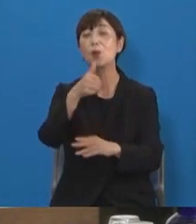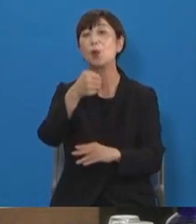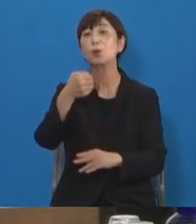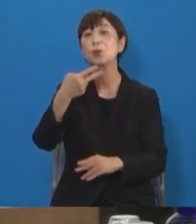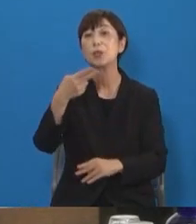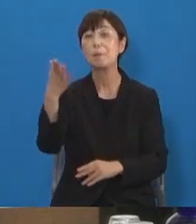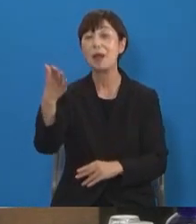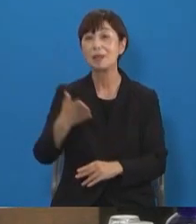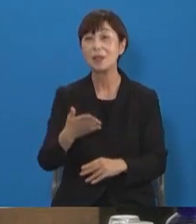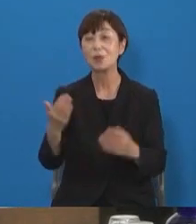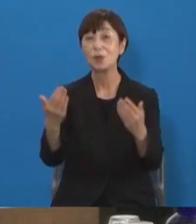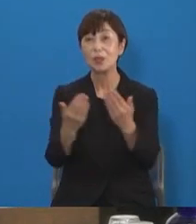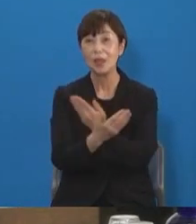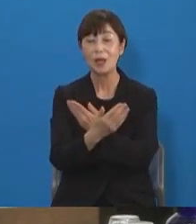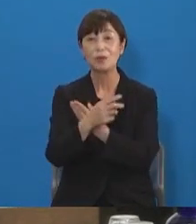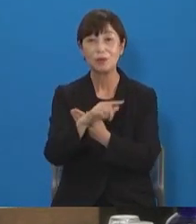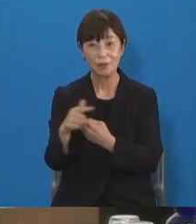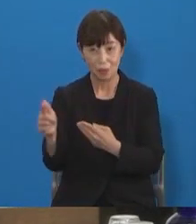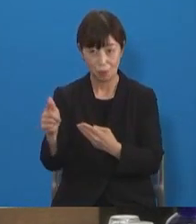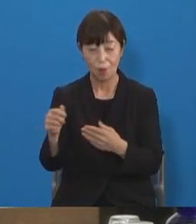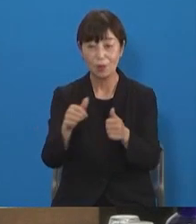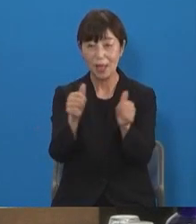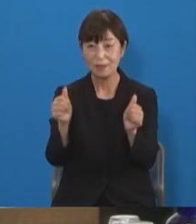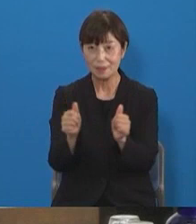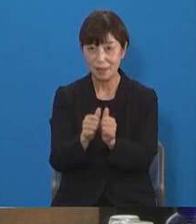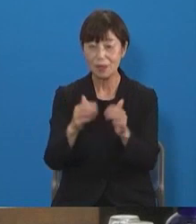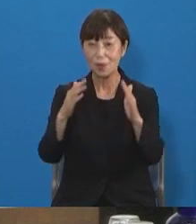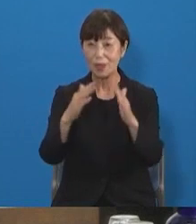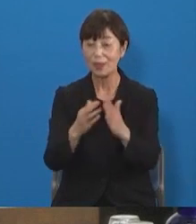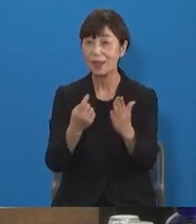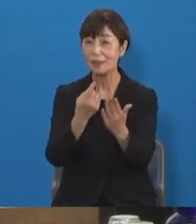52% になるなど、男性の家庭